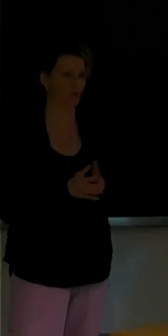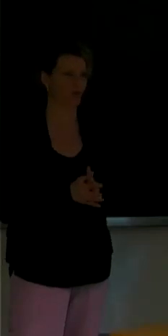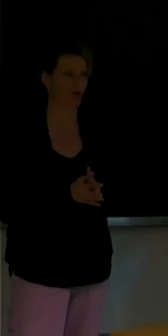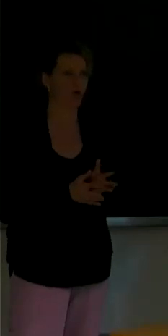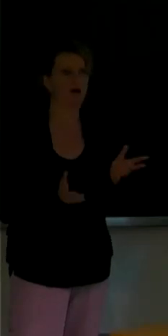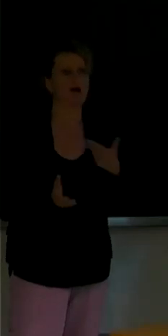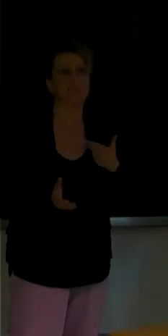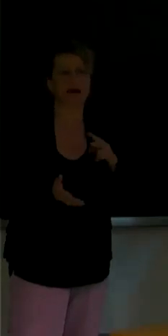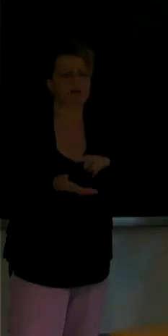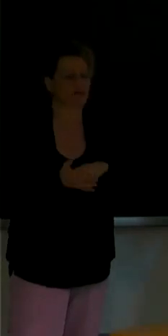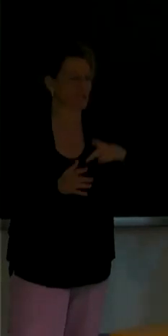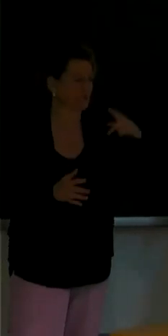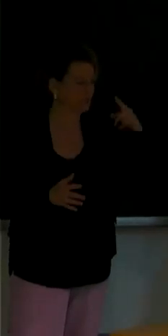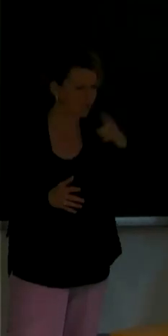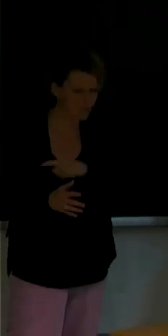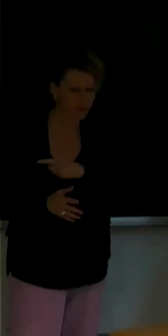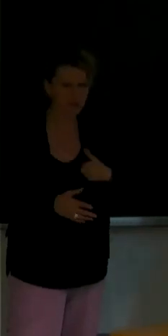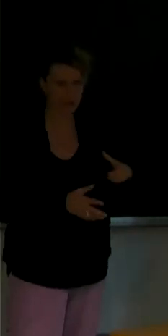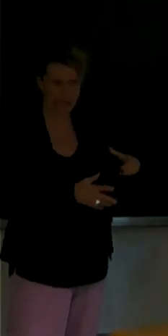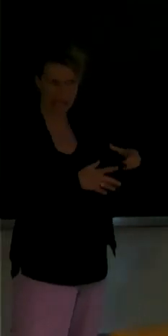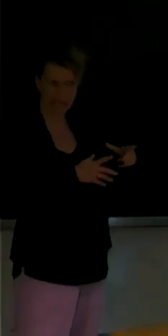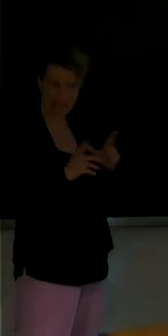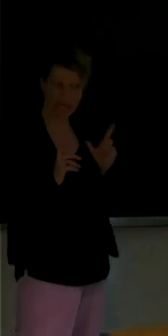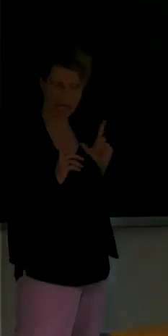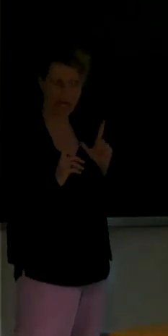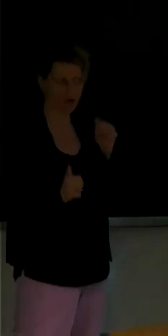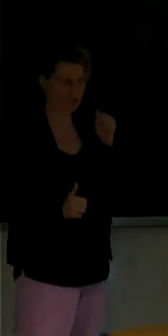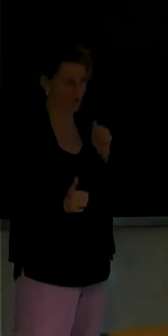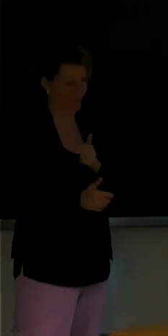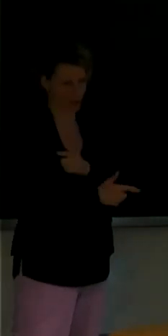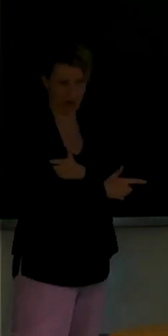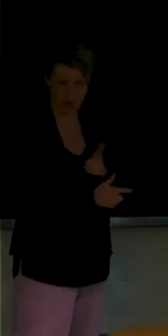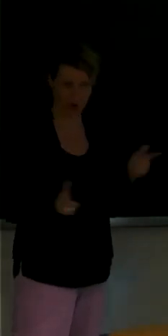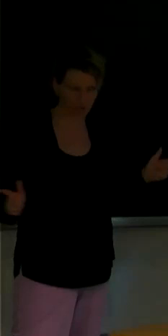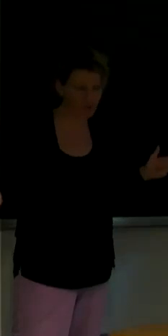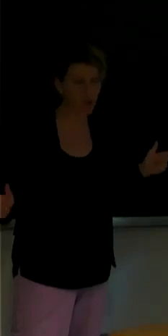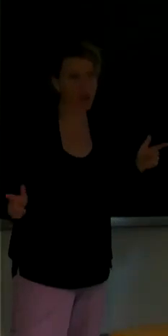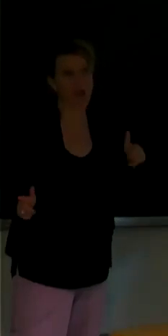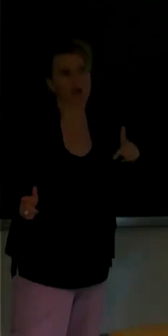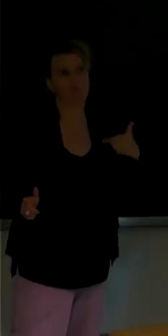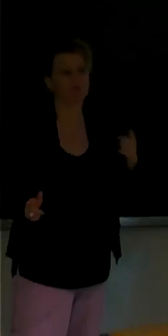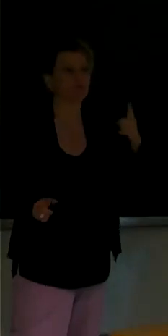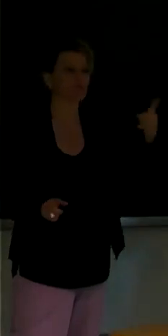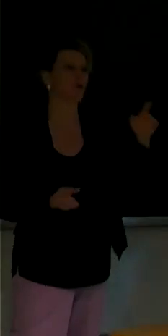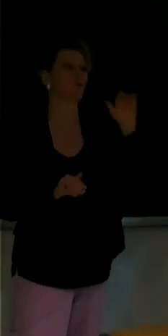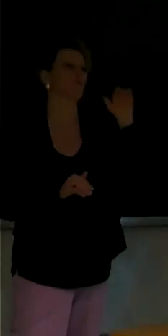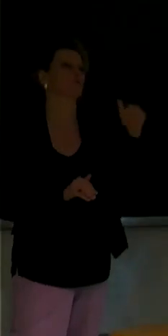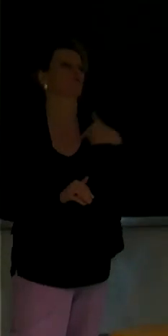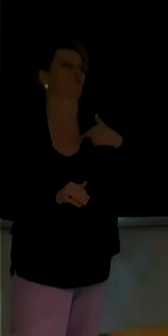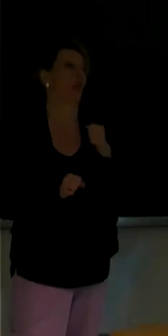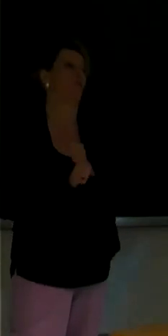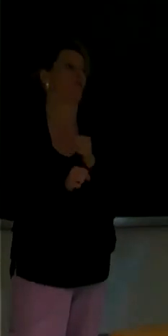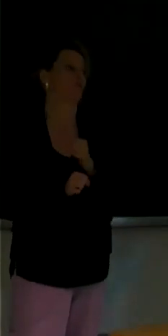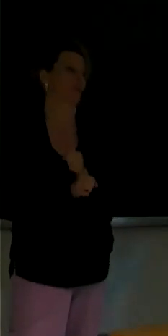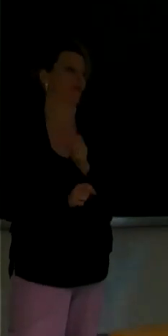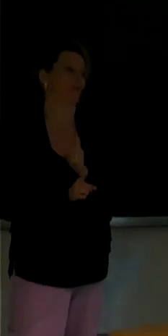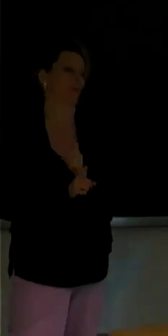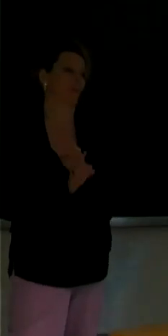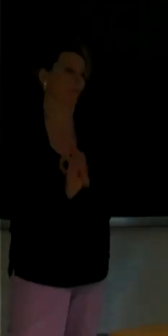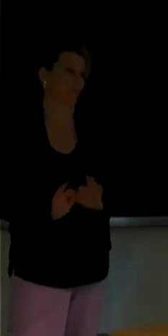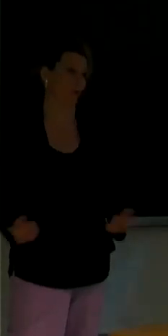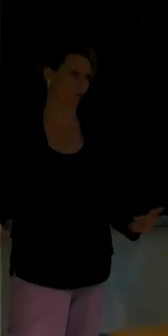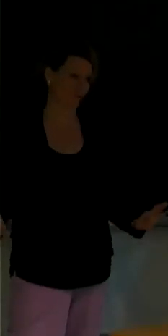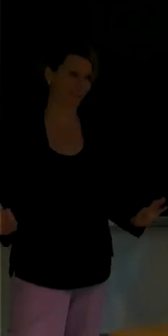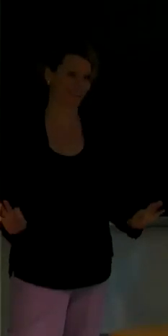e oggettivamente non sarebbe manco la via giusta per aiutarci perché poi comunque a lavorare ci dobbiamo andare e credo che un po' di preparazione serva a tutti,